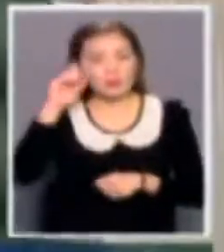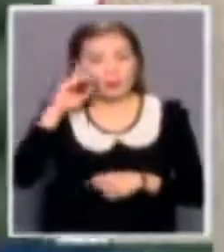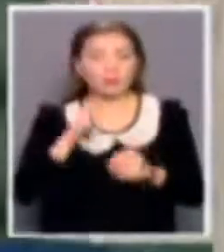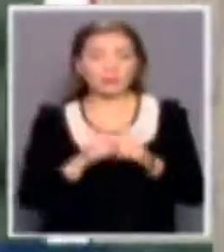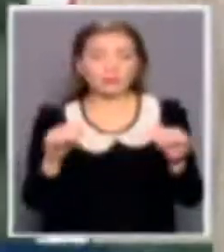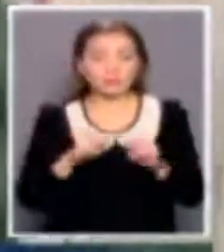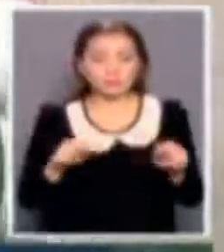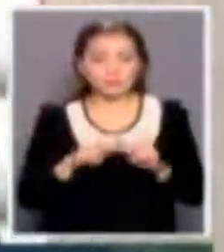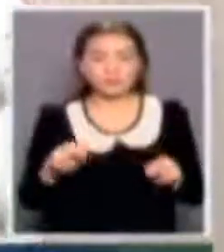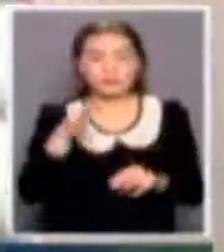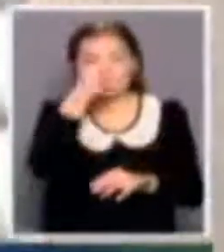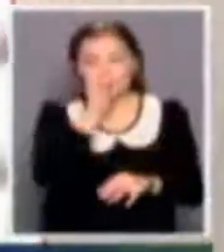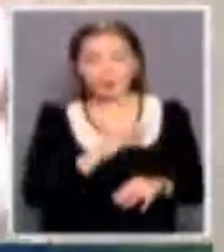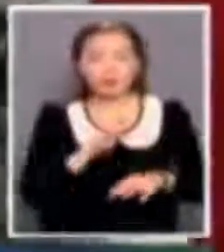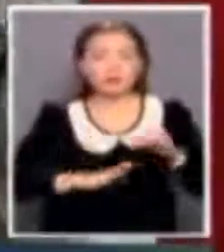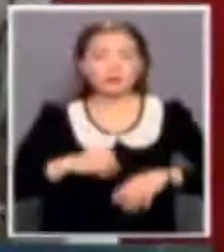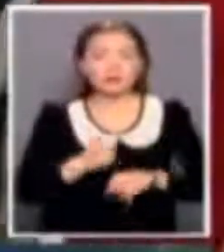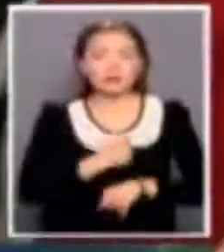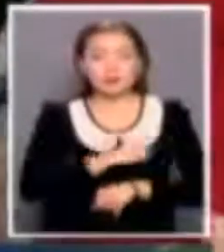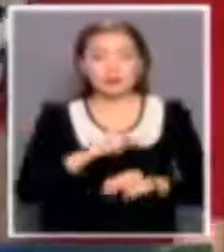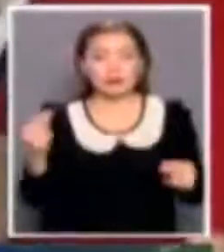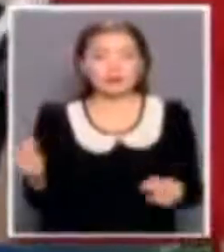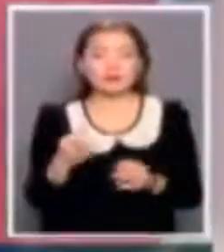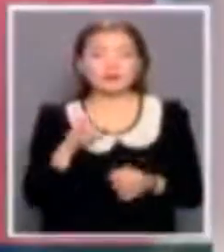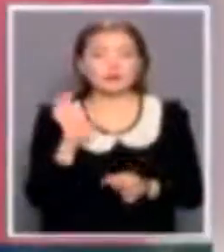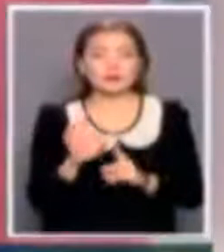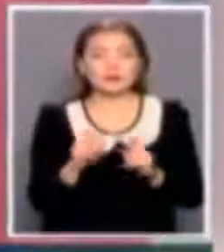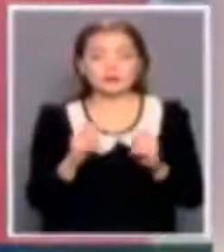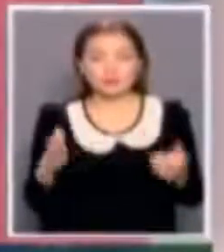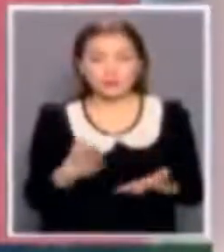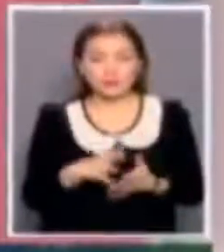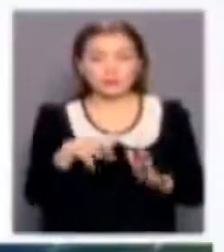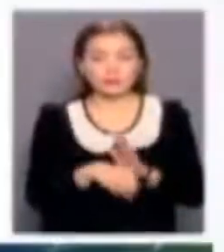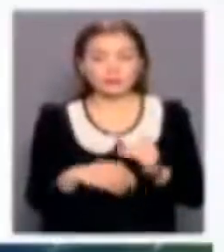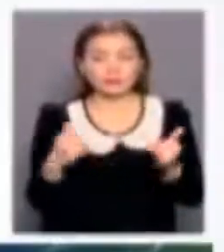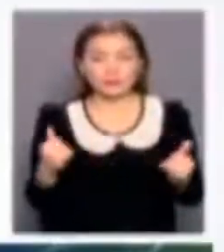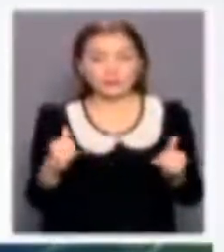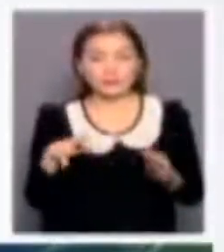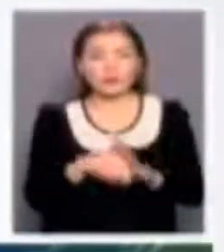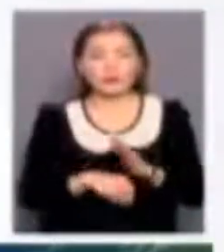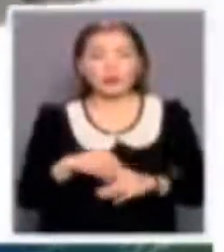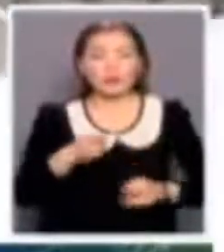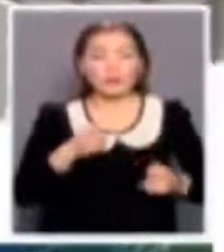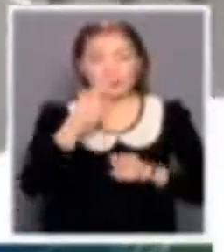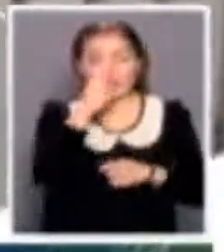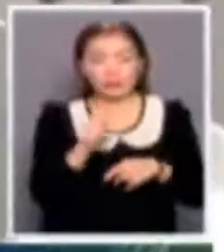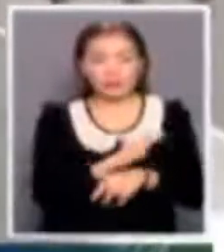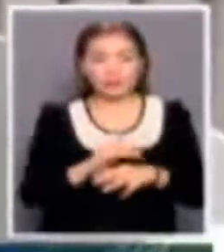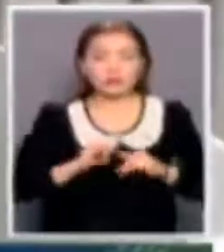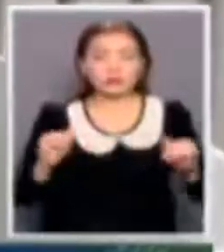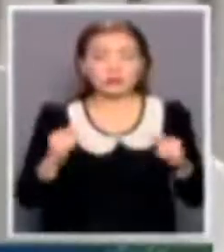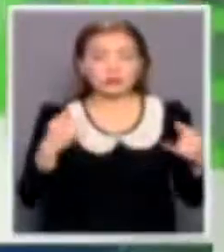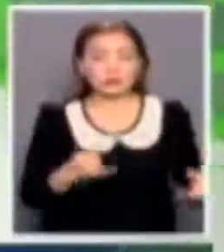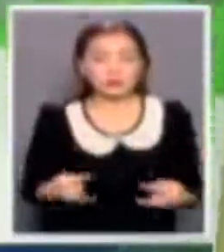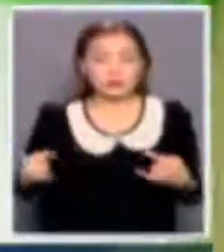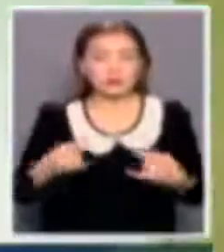психологиялық, педагогикалық, тәжірибелік әдістемелік қолдау және үйлестіру мақсатында ашылған. Сонымен қатар, олар әлеуметтік бейімдеу, түзету, дамыту,